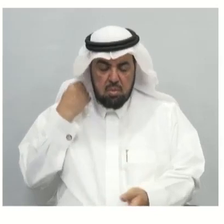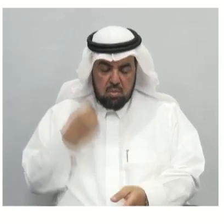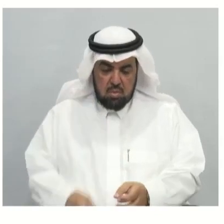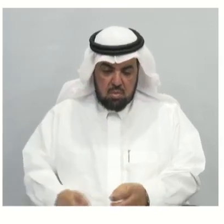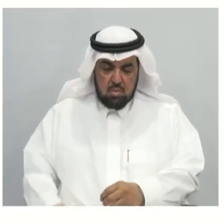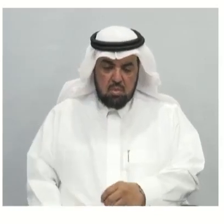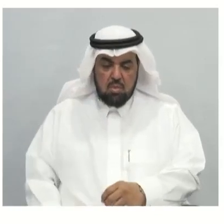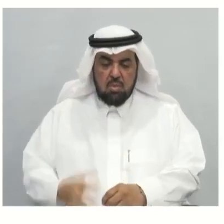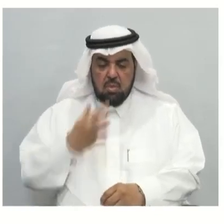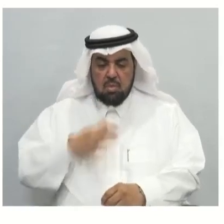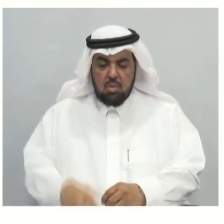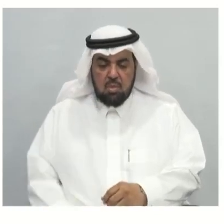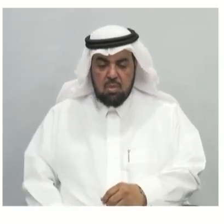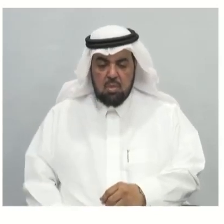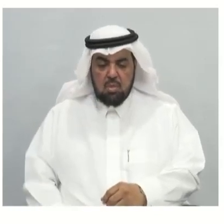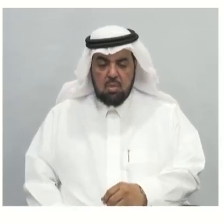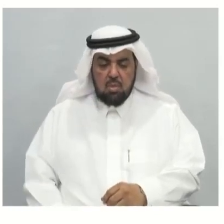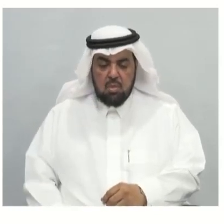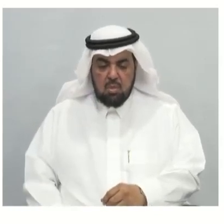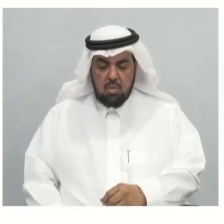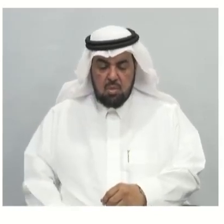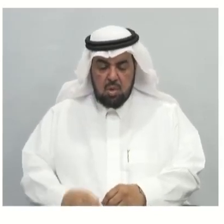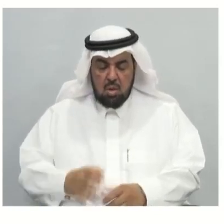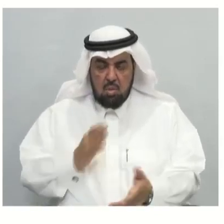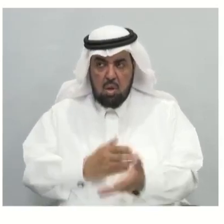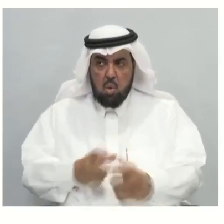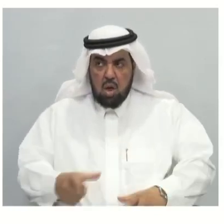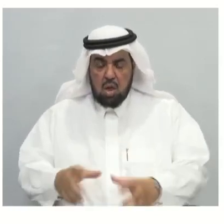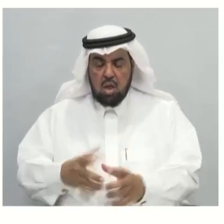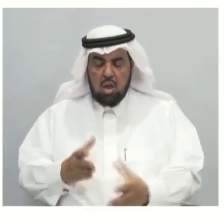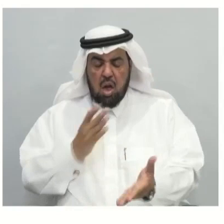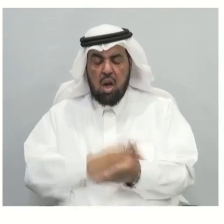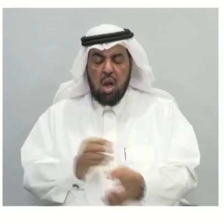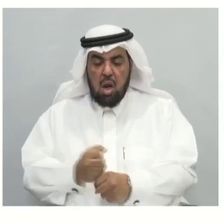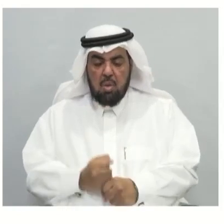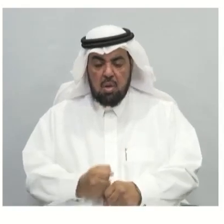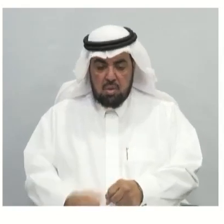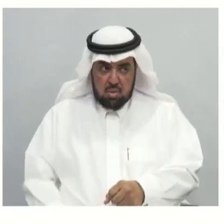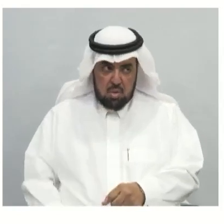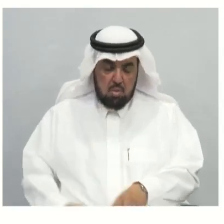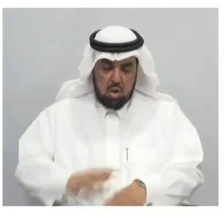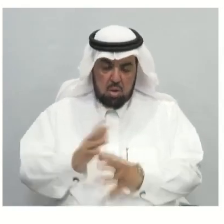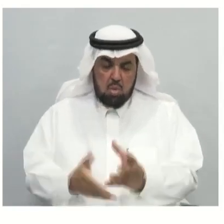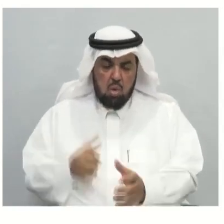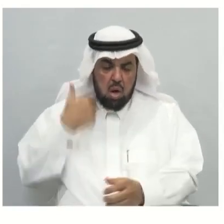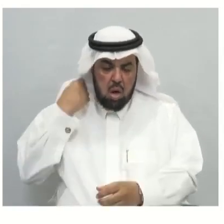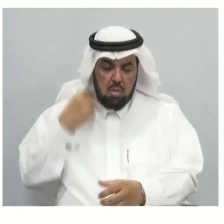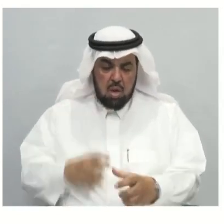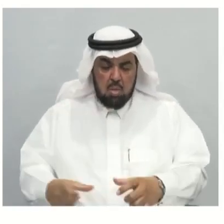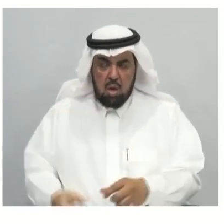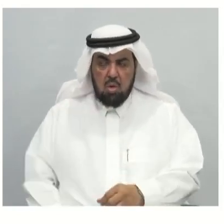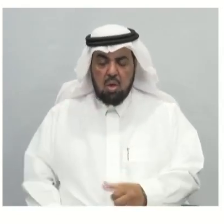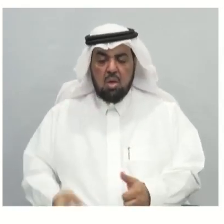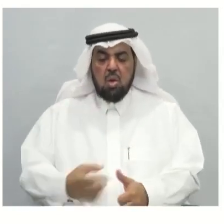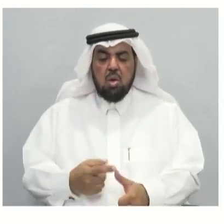تقارير بسيطه جدا مكونات تقارير الاعمال قلنا ان تقرير الاعمال يحتوي مجموعه من المكونات او